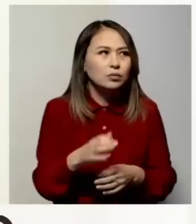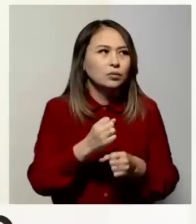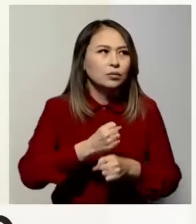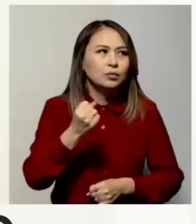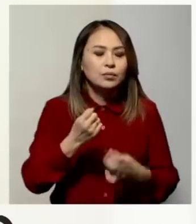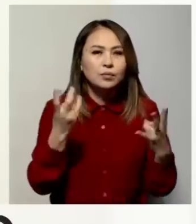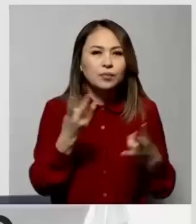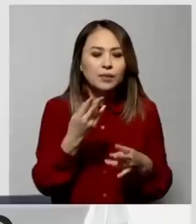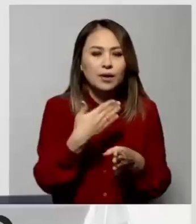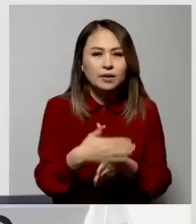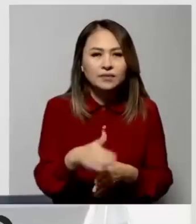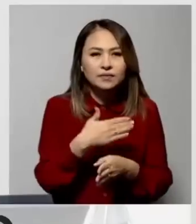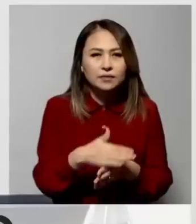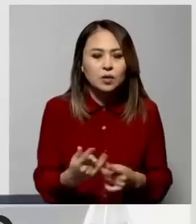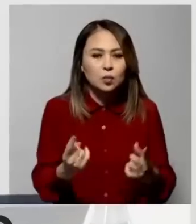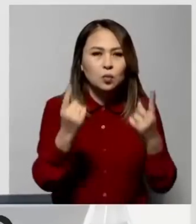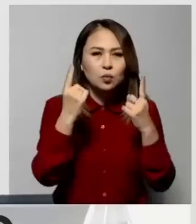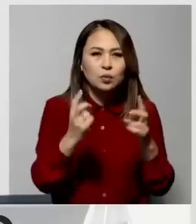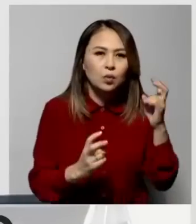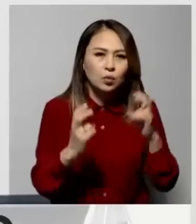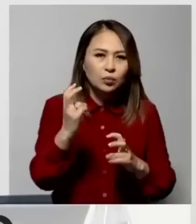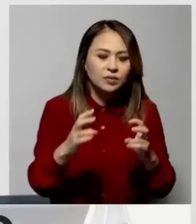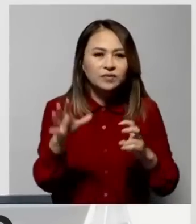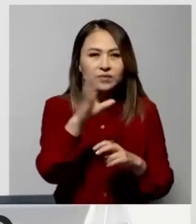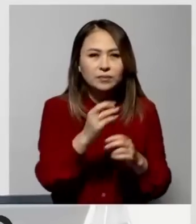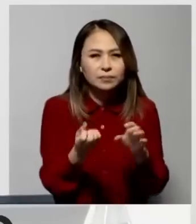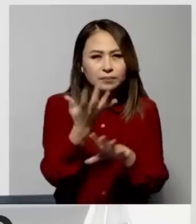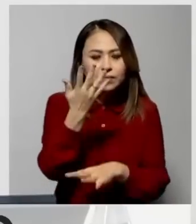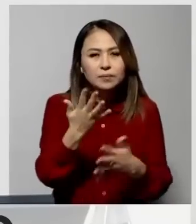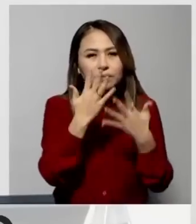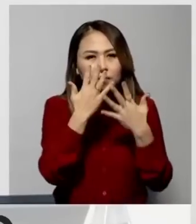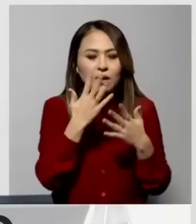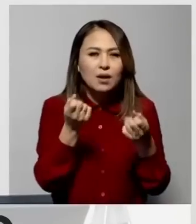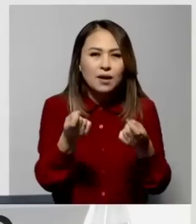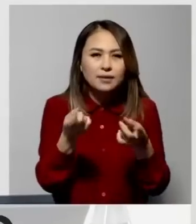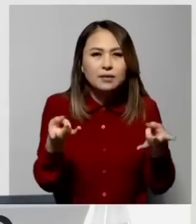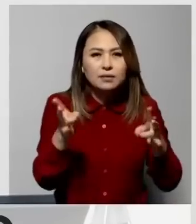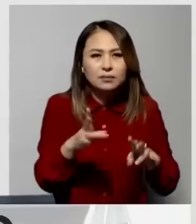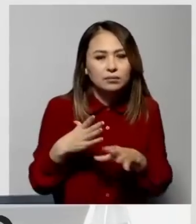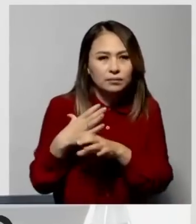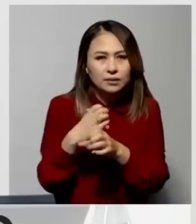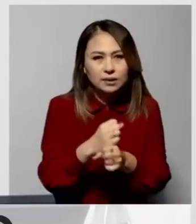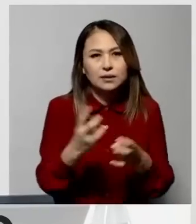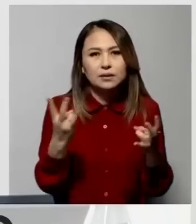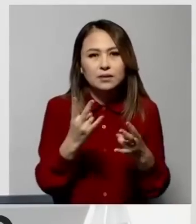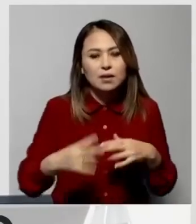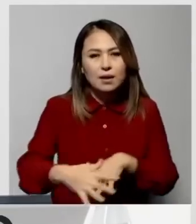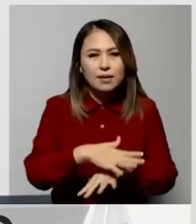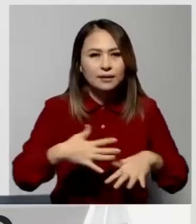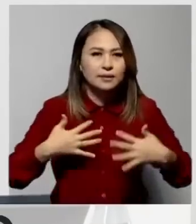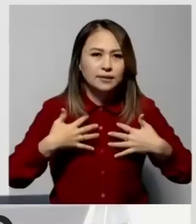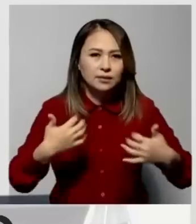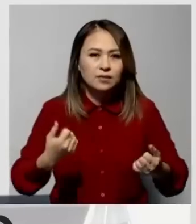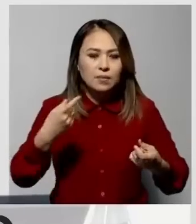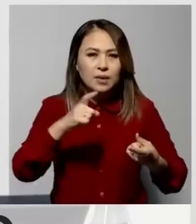керек. Кезең-кезеңмен ірі-ірі өндіріс орындарынан шығатын түтіндер мен қалдықтардың көлемін азайтуымыз қажет. Халықтың денсаулығы